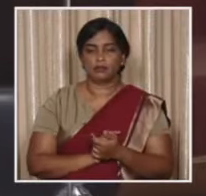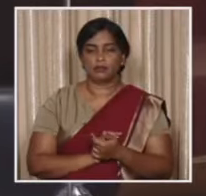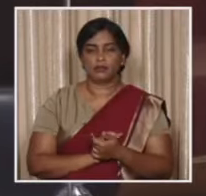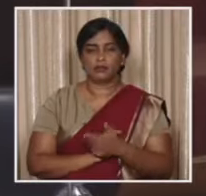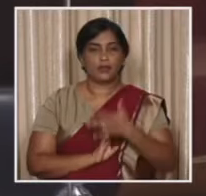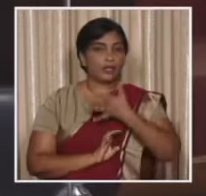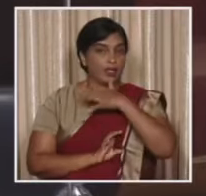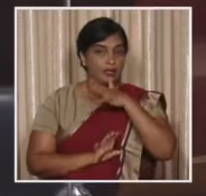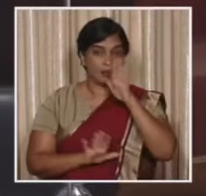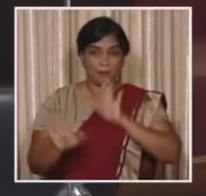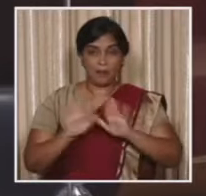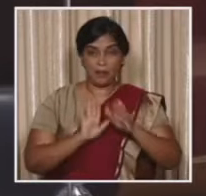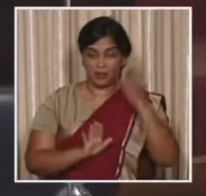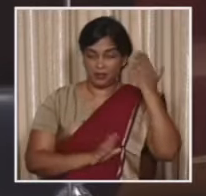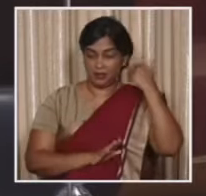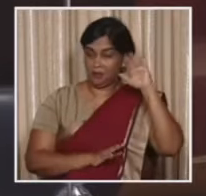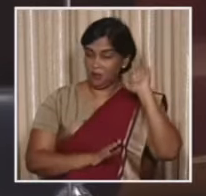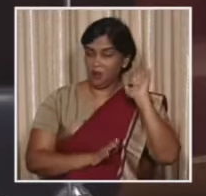බ්‍රිතාන්‍ය පාලකීන්